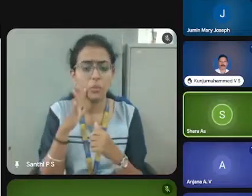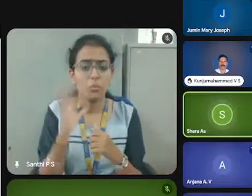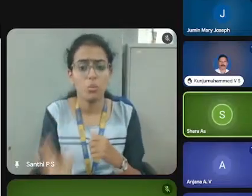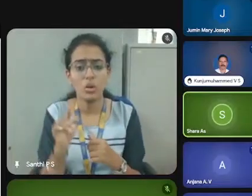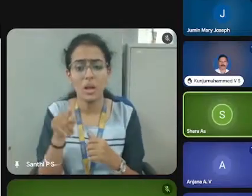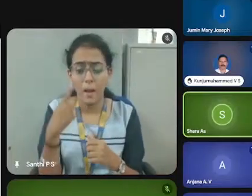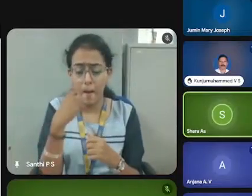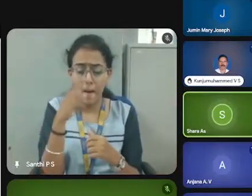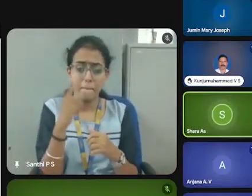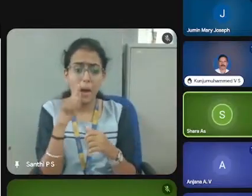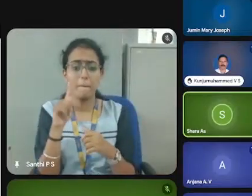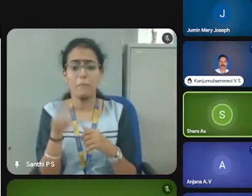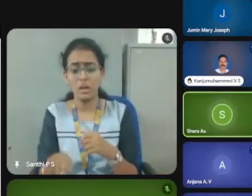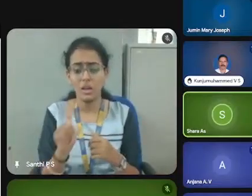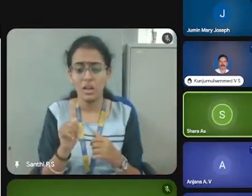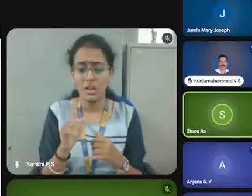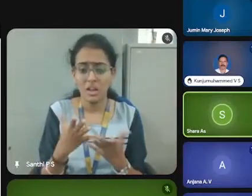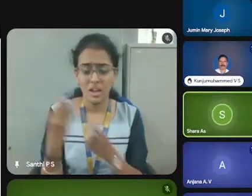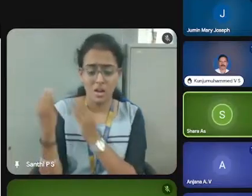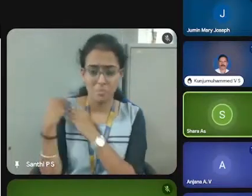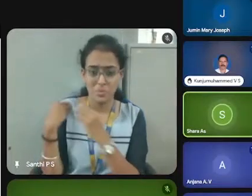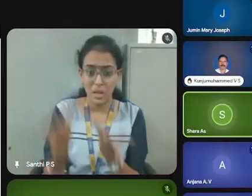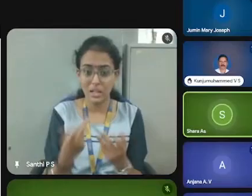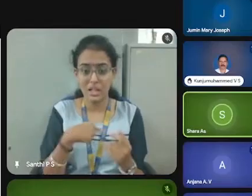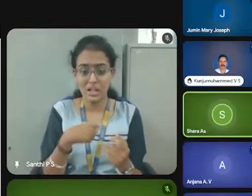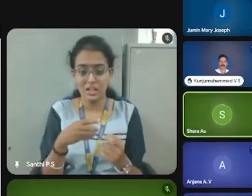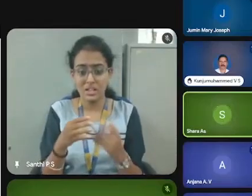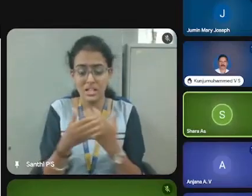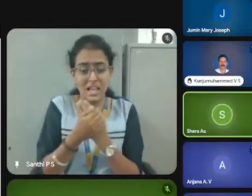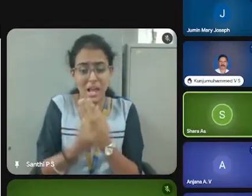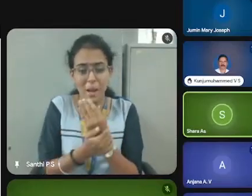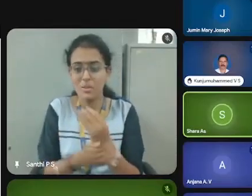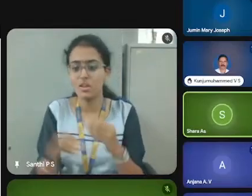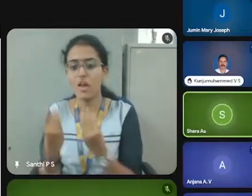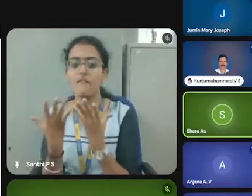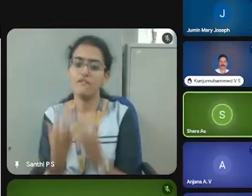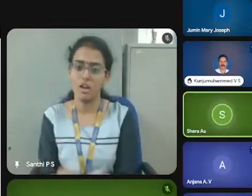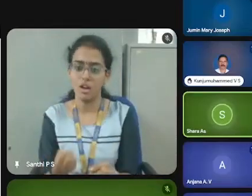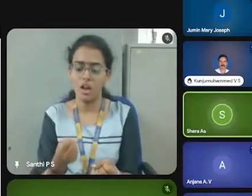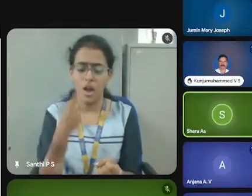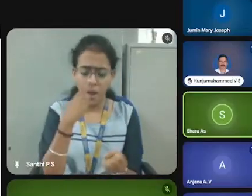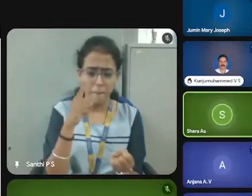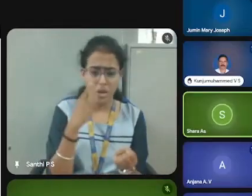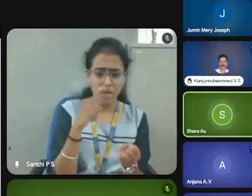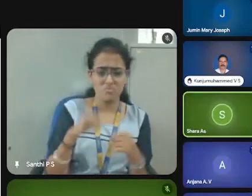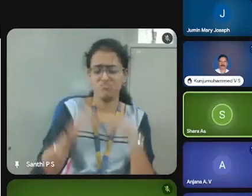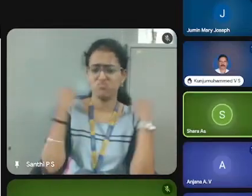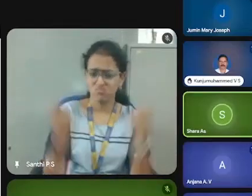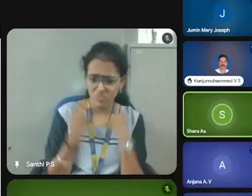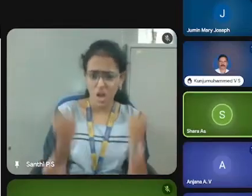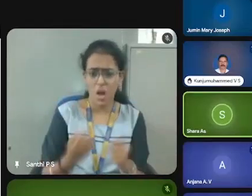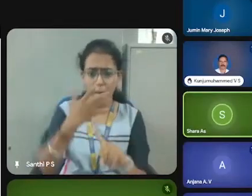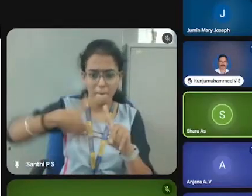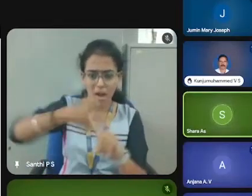ചെയ്യേണ്ടത് പാരന്റ്സ് തന്നെയാണ്. പാരന്റ്സിനെ പോലെ ഒരു നല്ല തെറാപ്പിസ്റ്റ് എവിടെ ഉണ്ടാവില്ല. അപ്പൊ പാരന്റ്സ് എത്രമാത്രം എഫേർട്ട് എടുക്കുന്നു